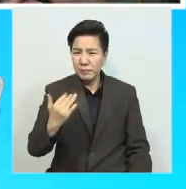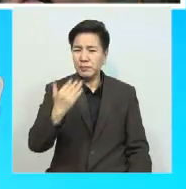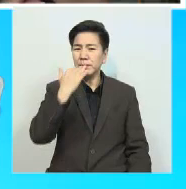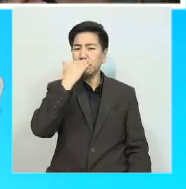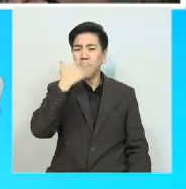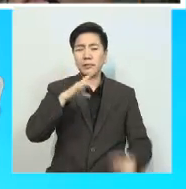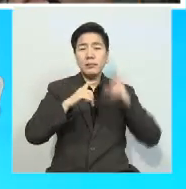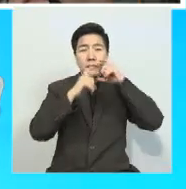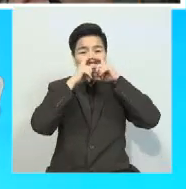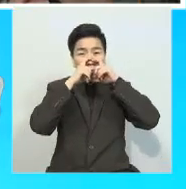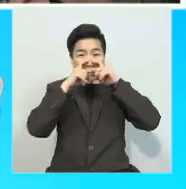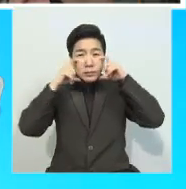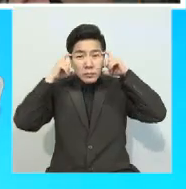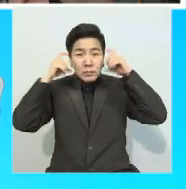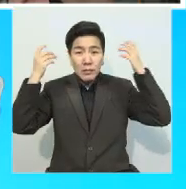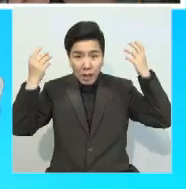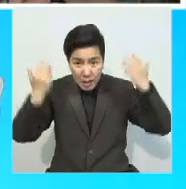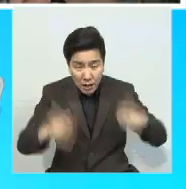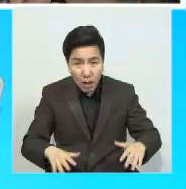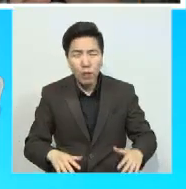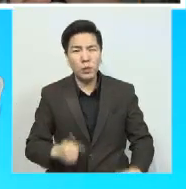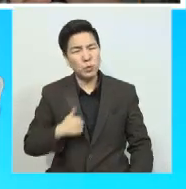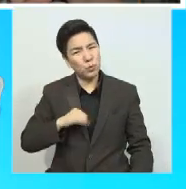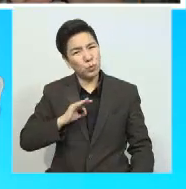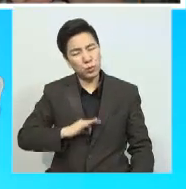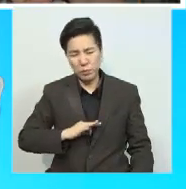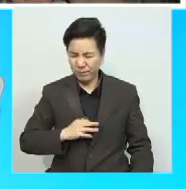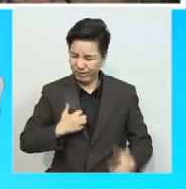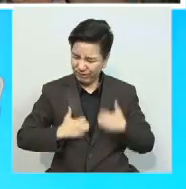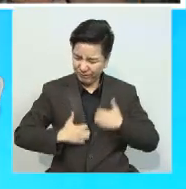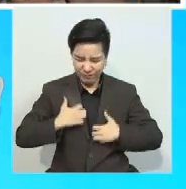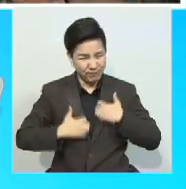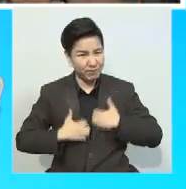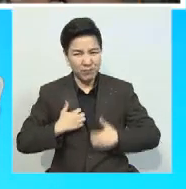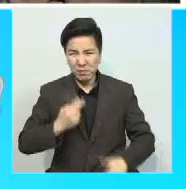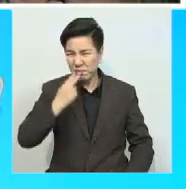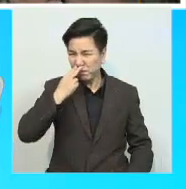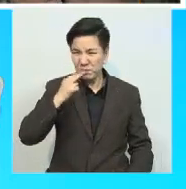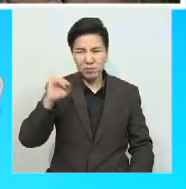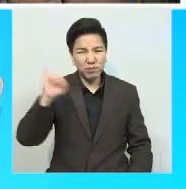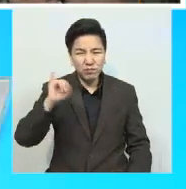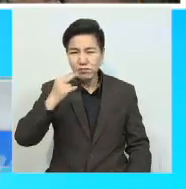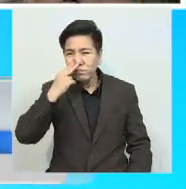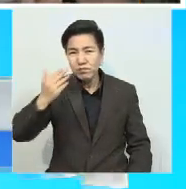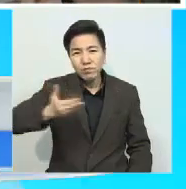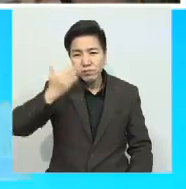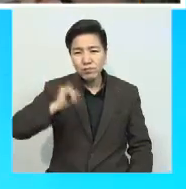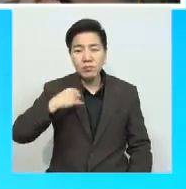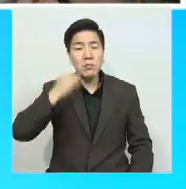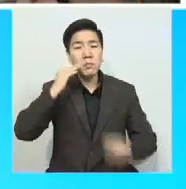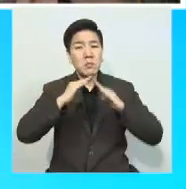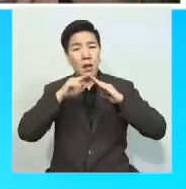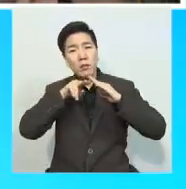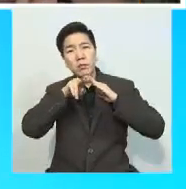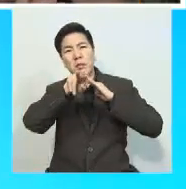เงี้ยขนาดใส่หน้ากากไว้อ่ะก็ยังรู้สึกเลยว่ามันอึดอัดอ่ะมันหายใจไม่ค่อยสะดวกมองจากบ้าน